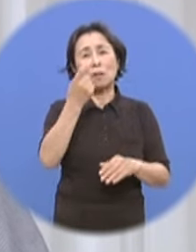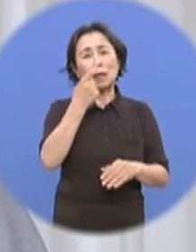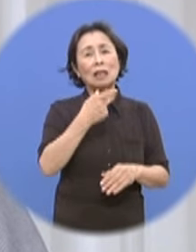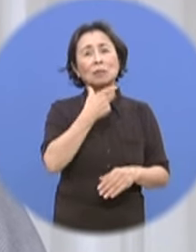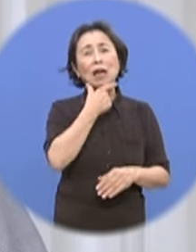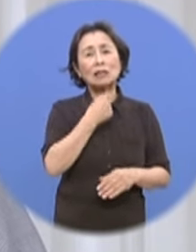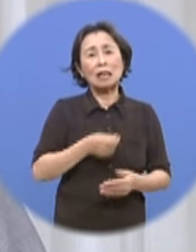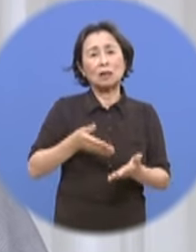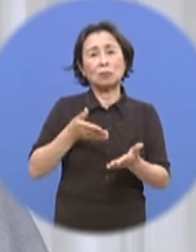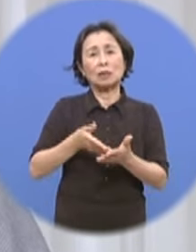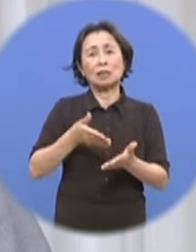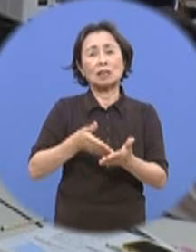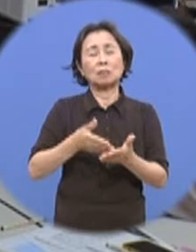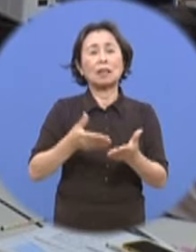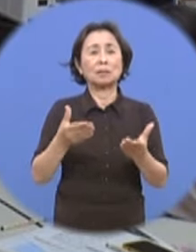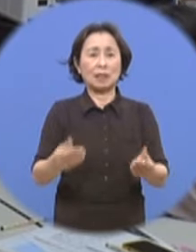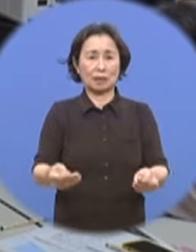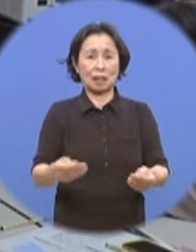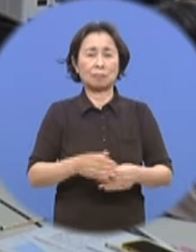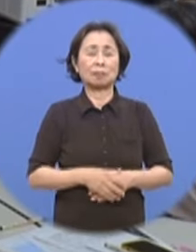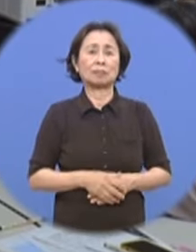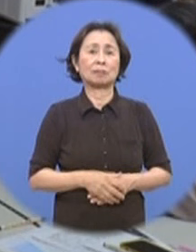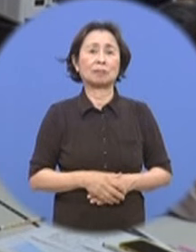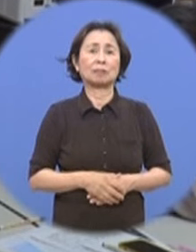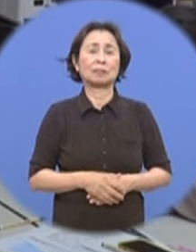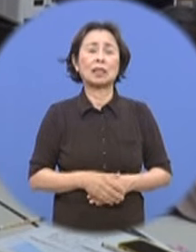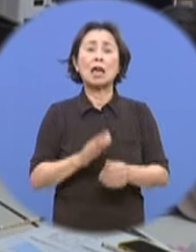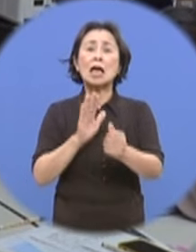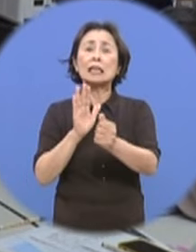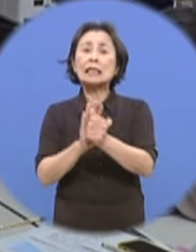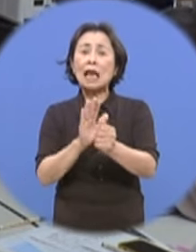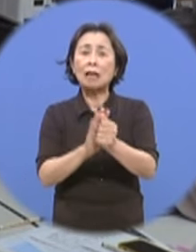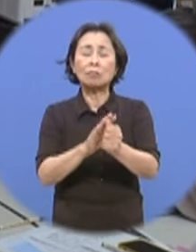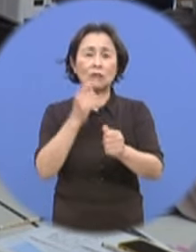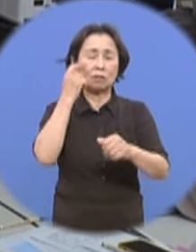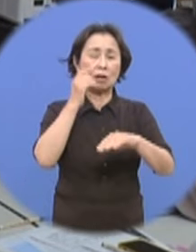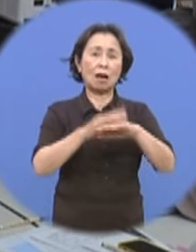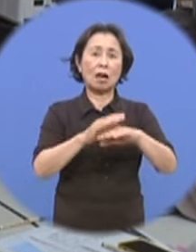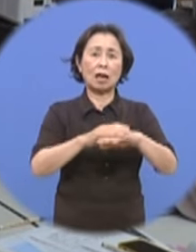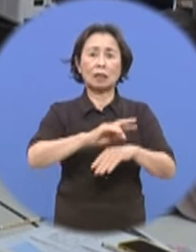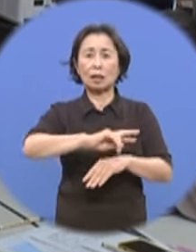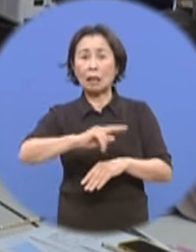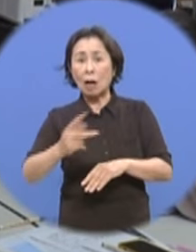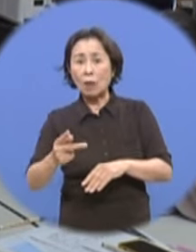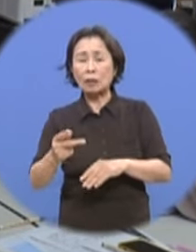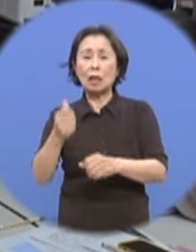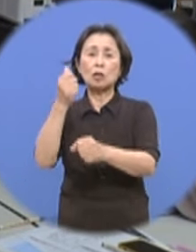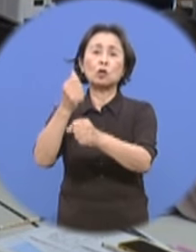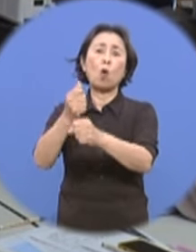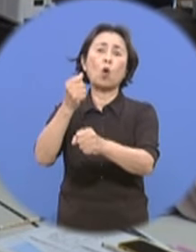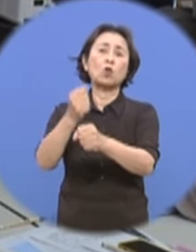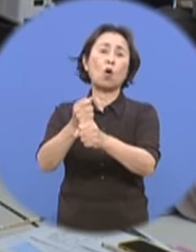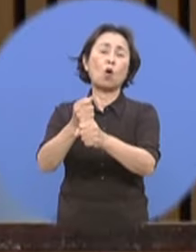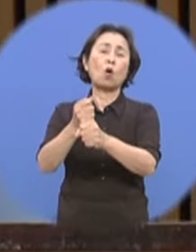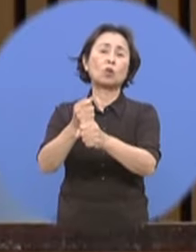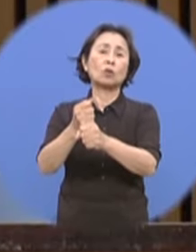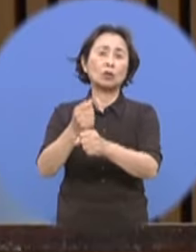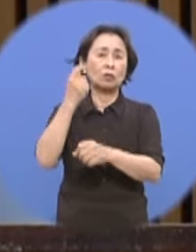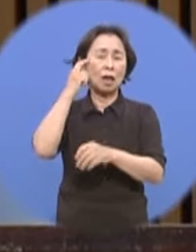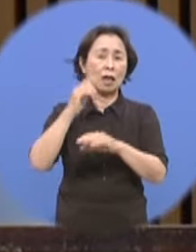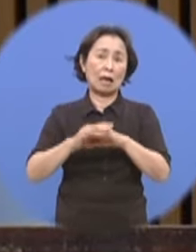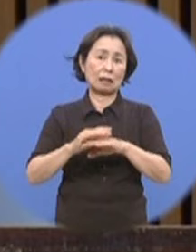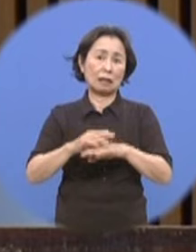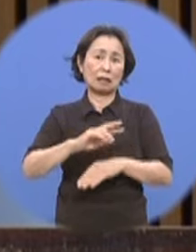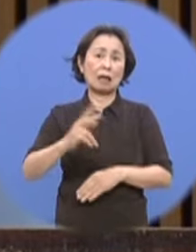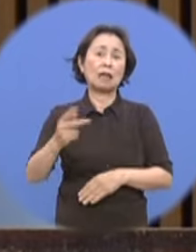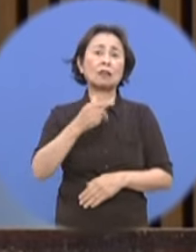おあのお話しさせていただきました支援という考え方からね共同という考え方にやっぱり皆さん切り替えて行っていただきたいと思って